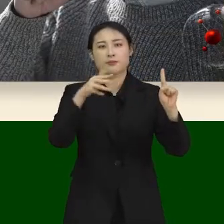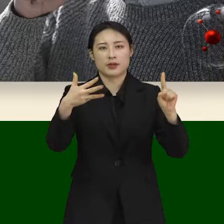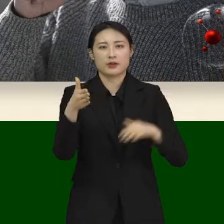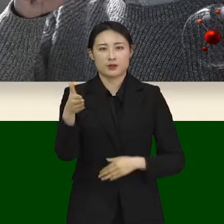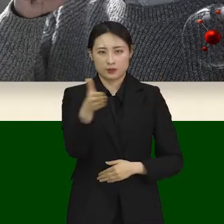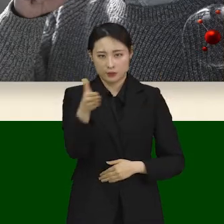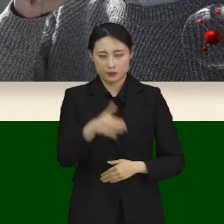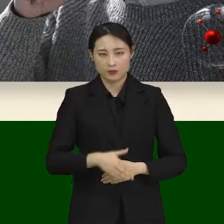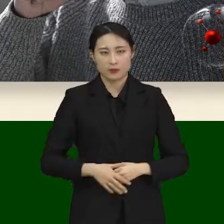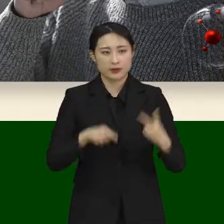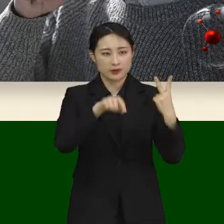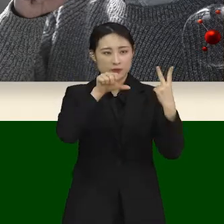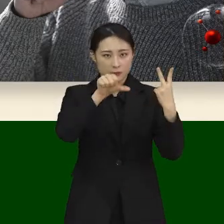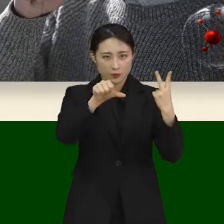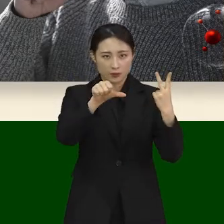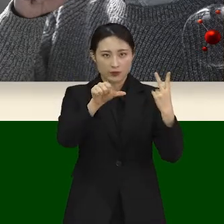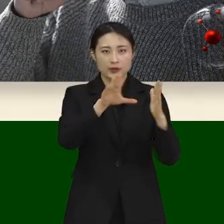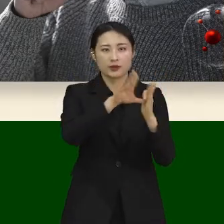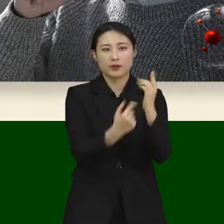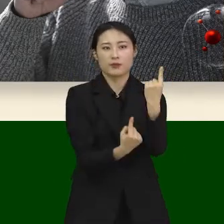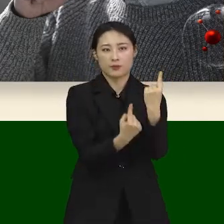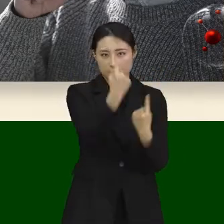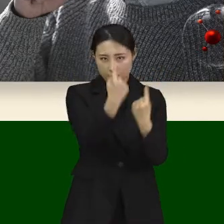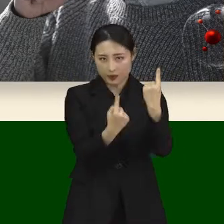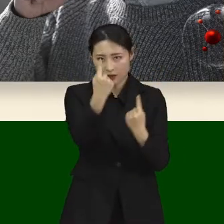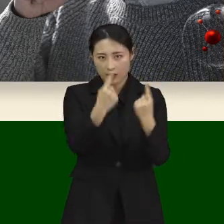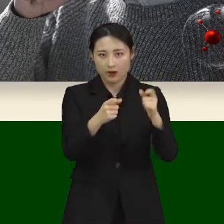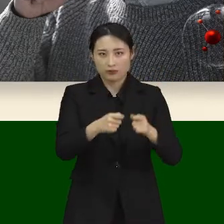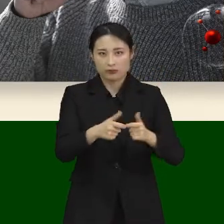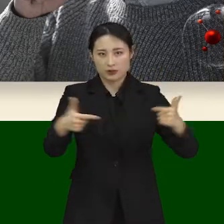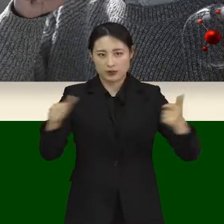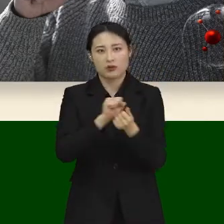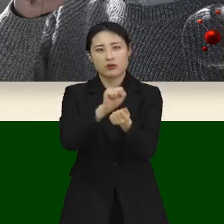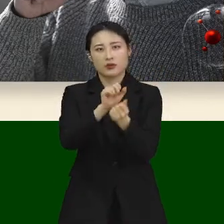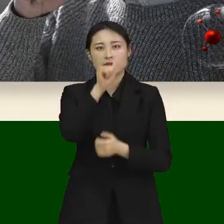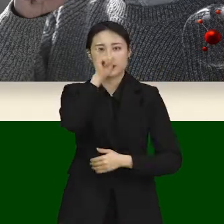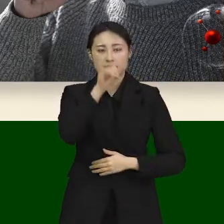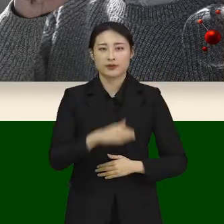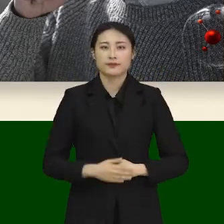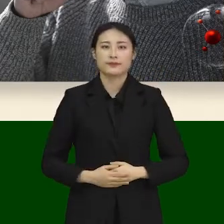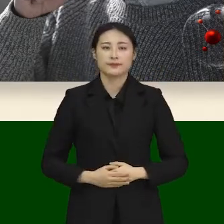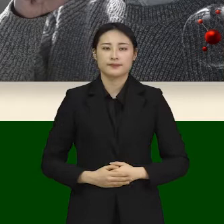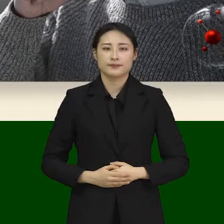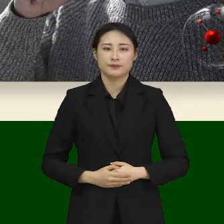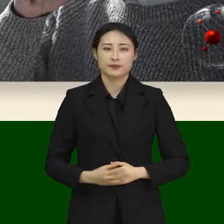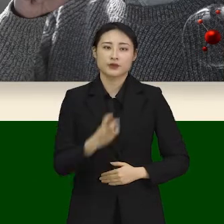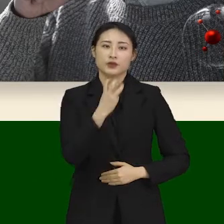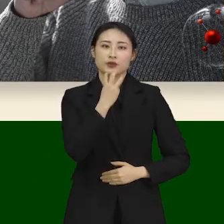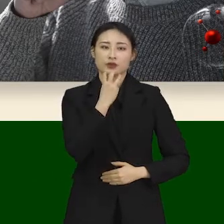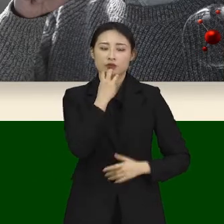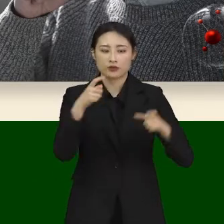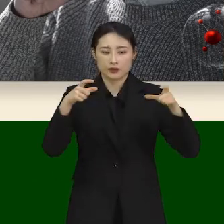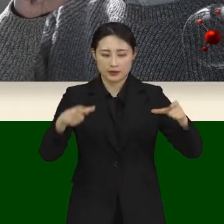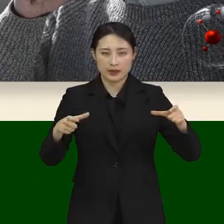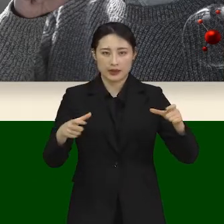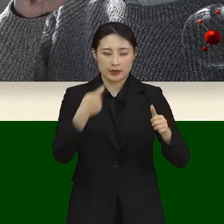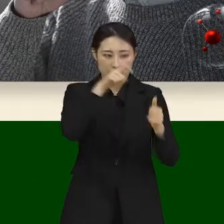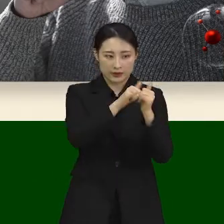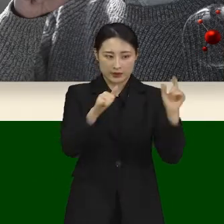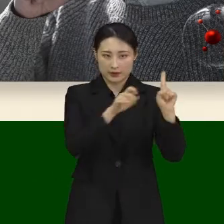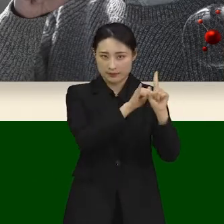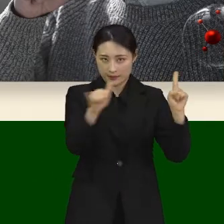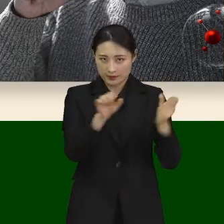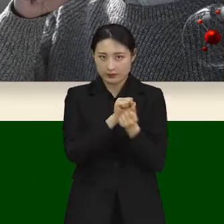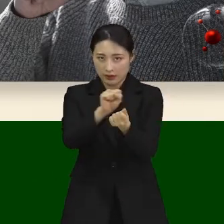2.5단계 직전 평균 1.16보다 소폭 증가했습니다. 서울의 감염 재생산 지수가